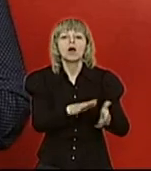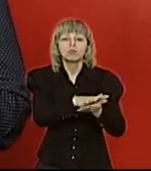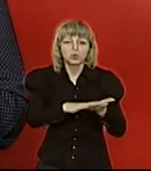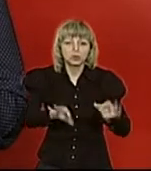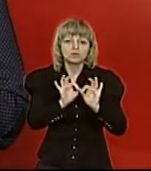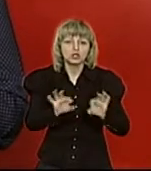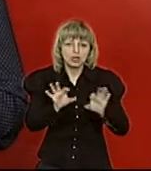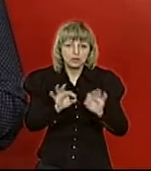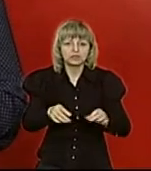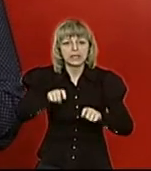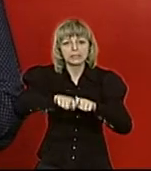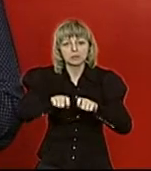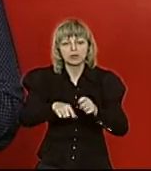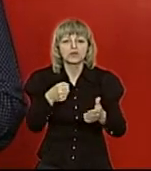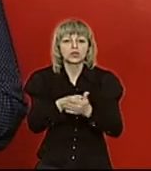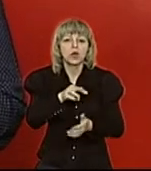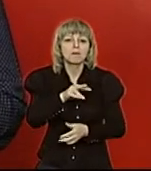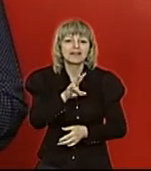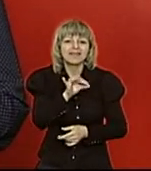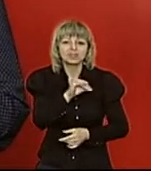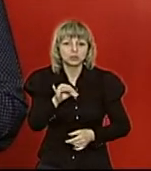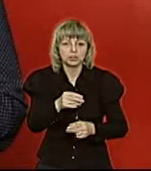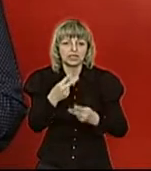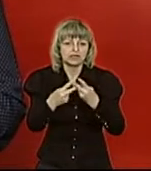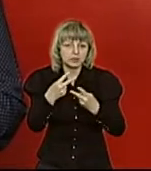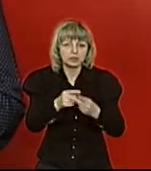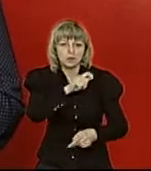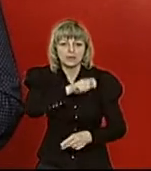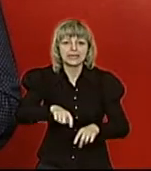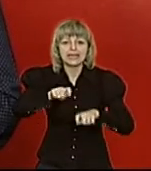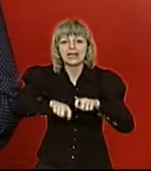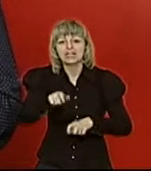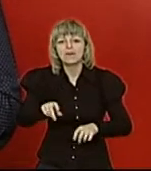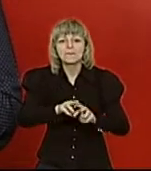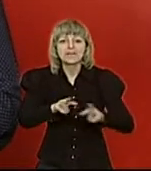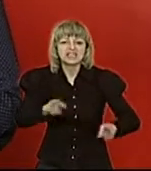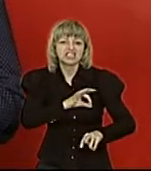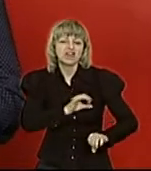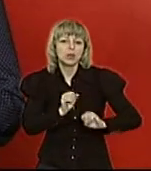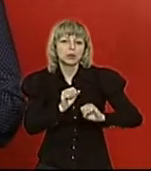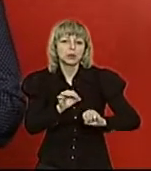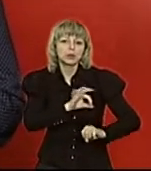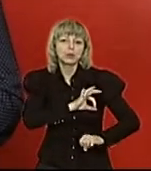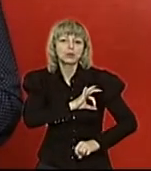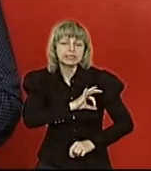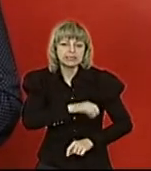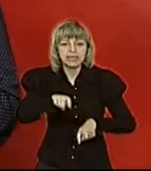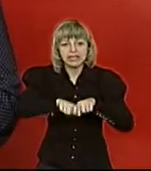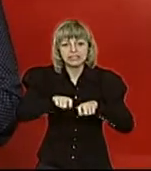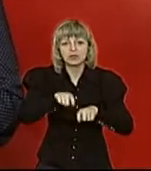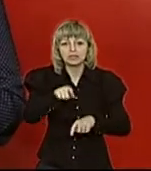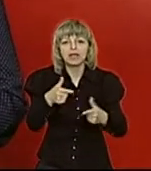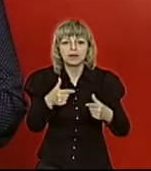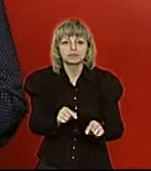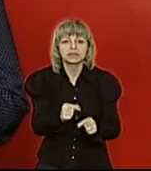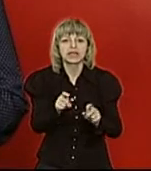Продовжуємо випуск. З перевіркою до Маневицької виправної колонії приїхали ревізори з Міністерства юстиції. Інспектували там, де